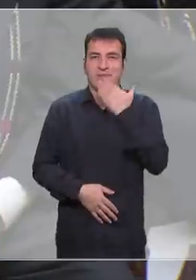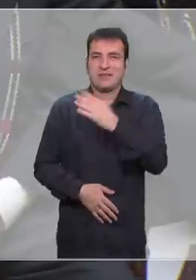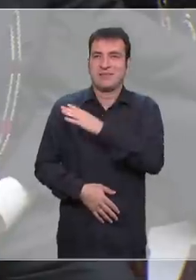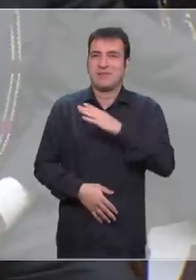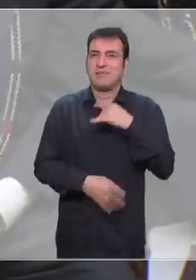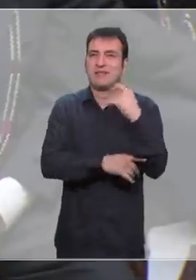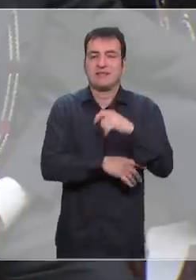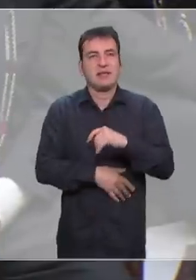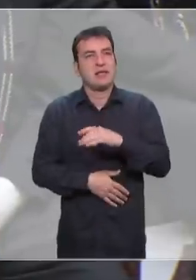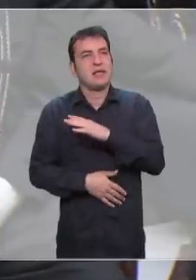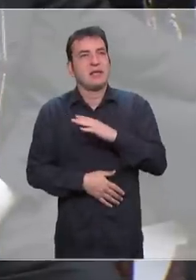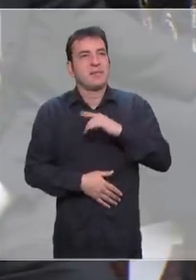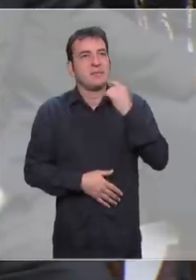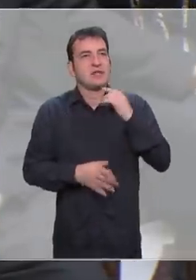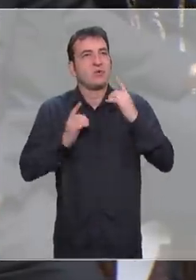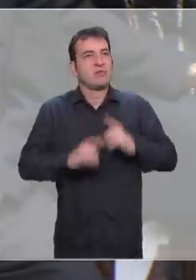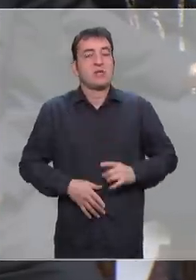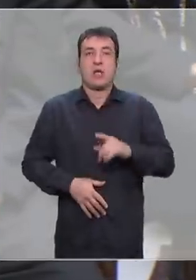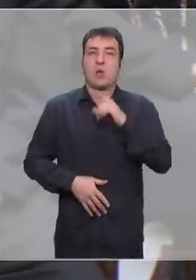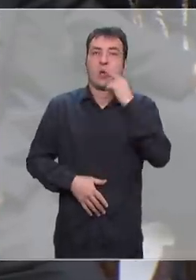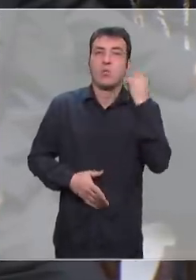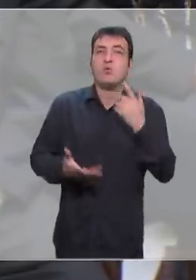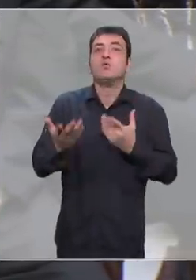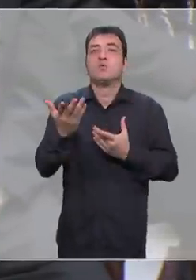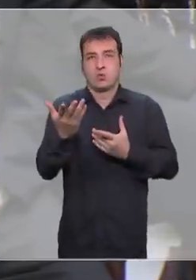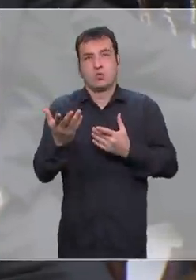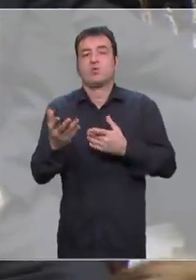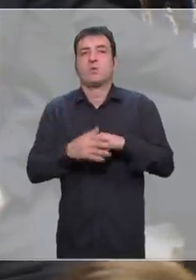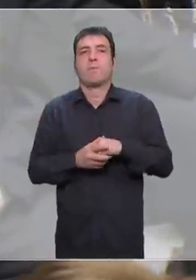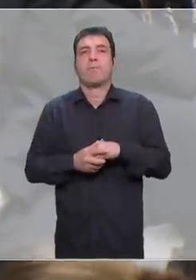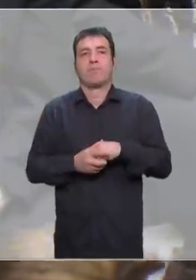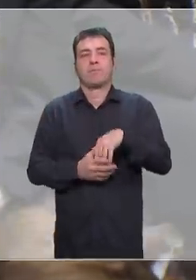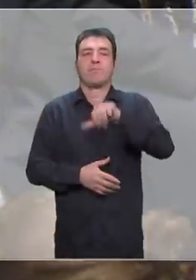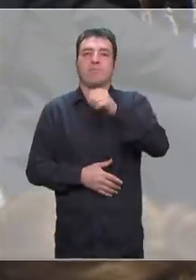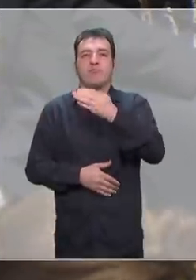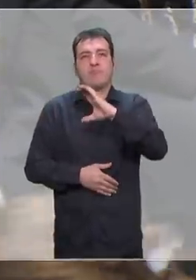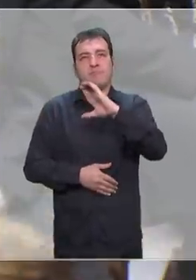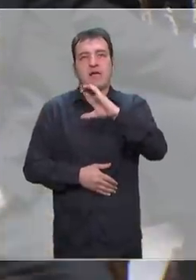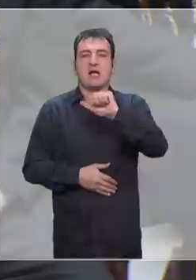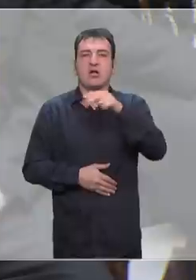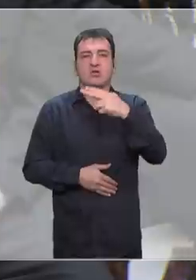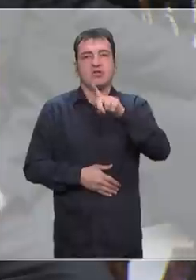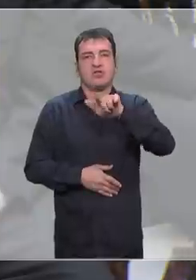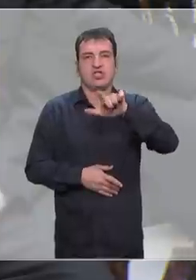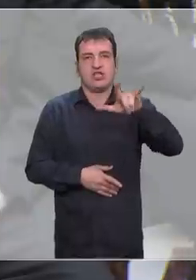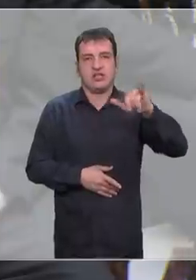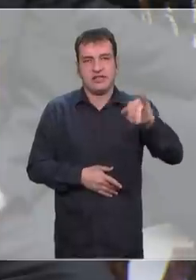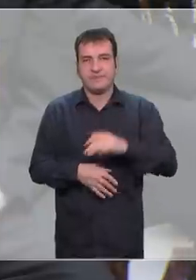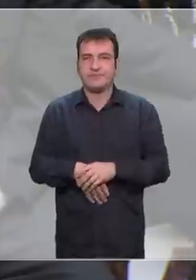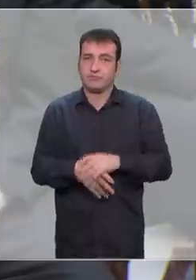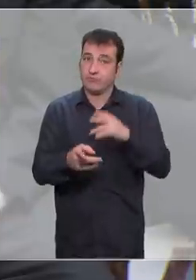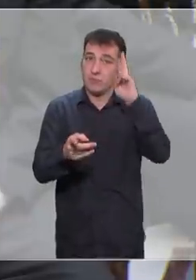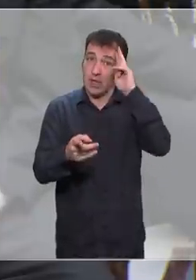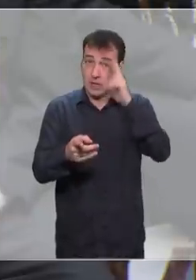Mesdames et Messieurs les députés, Monsieur le Président Laurent Marcangeli. Vous avez raison de le dire et de tirer la